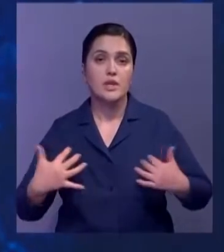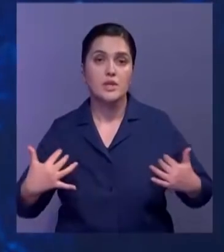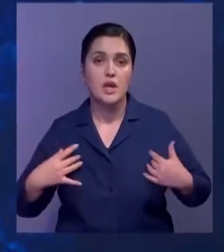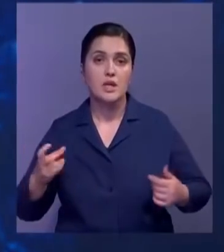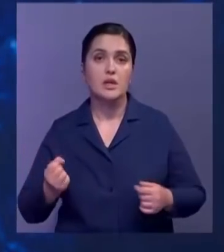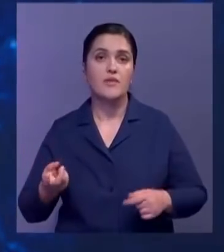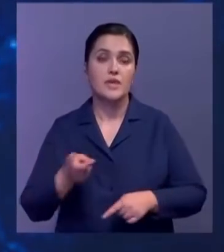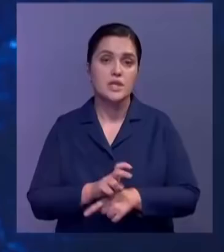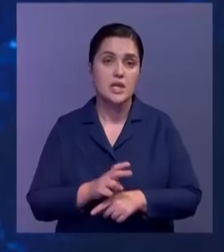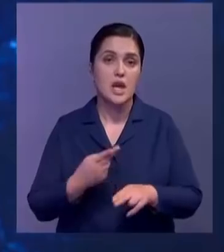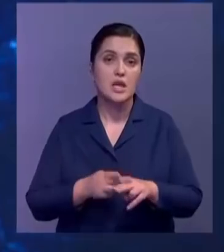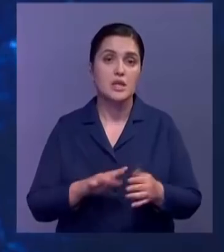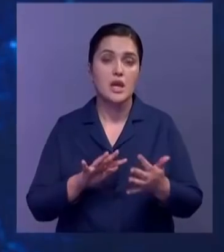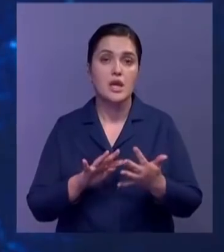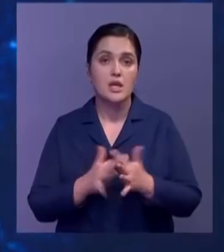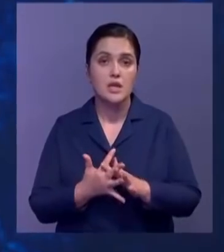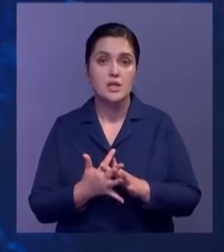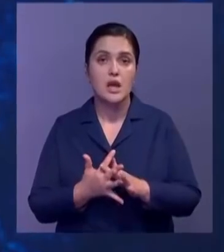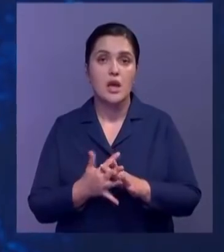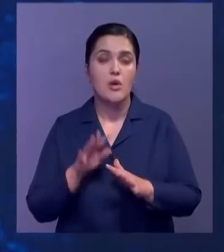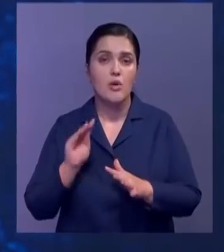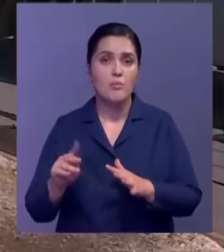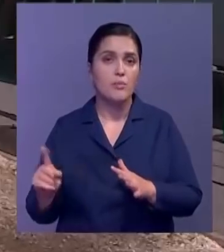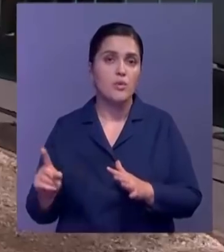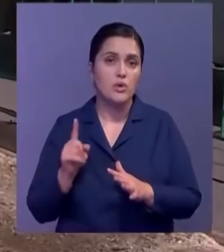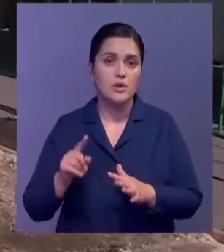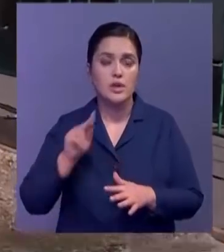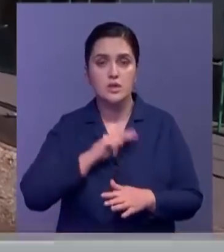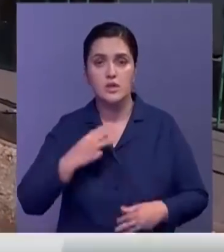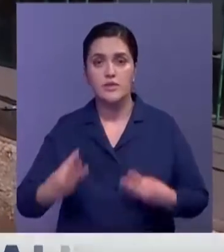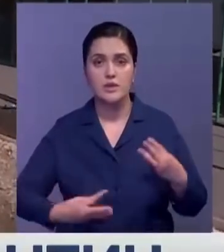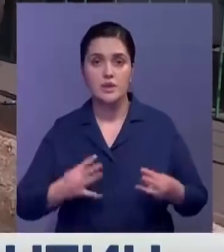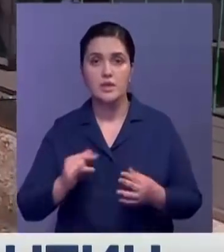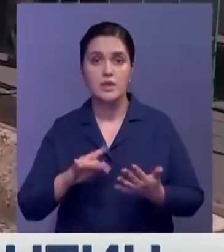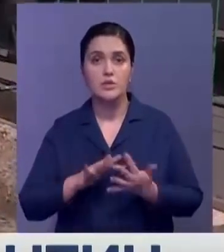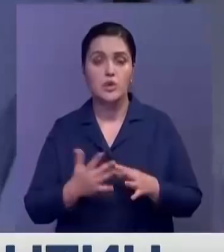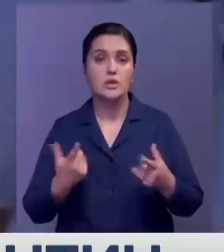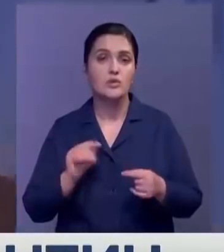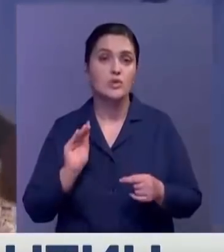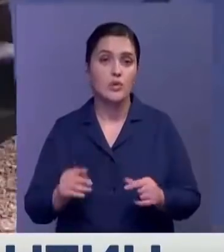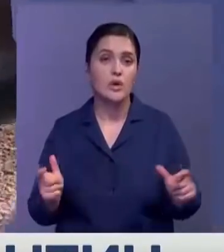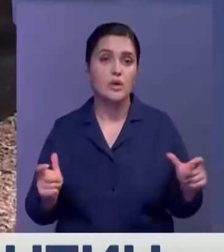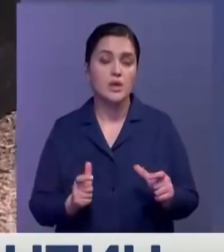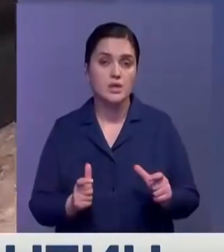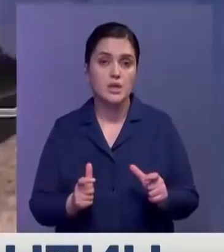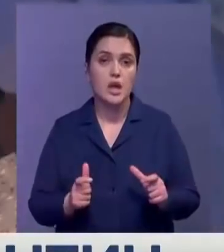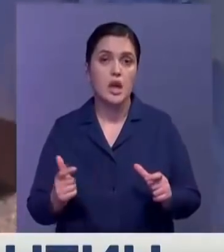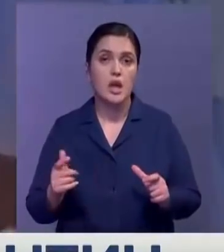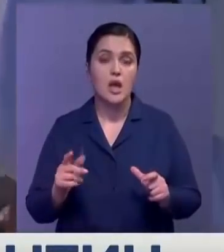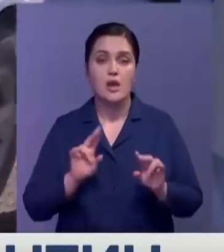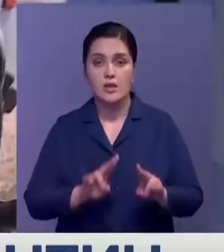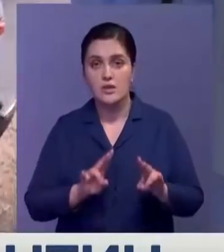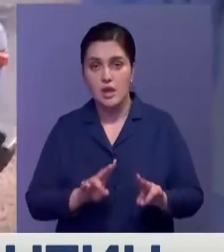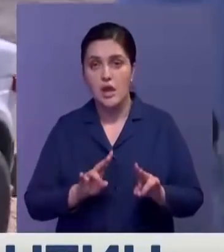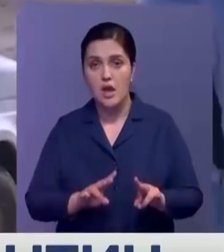управления ветеринарии, на въездах в эти населенные пункты установлены блокпосты, и там работают дезинфекторы. Из сел, где установлен карантин, теперь